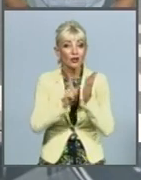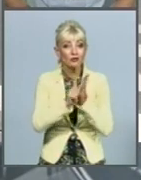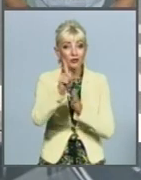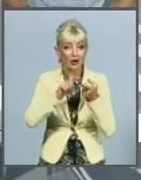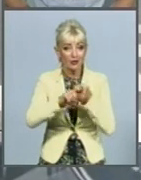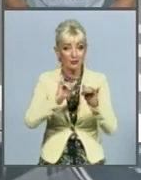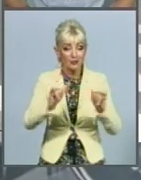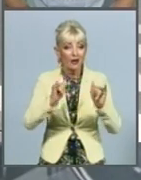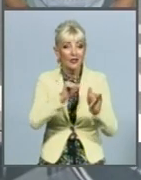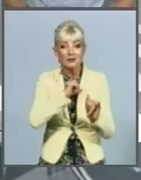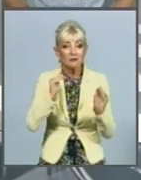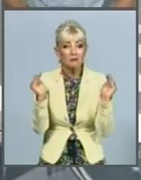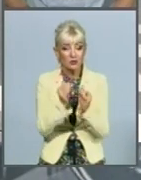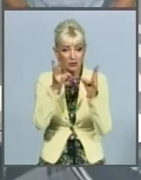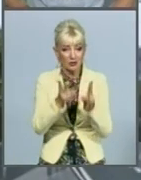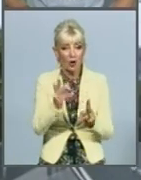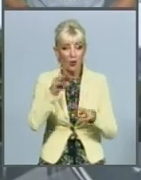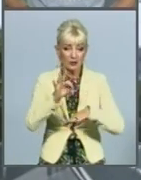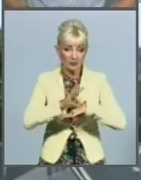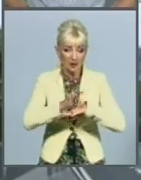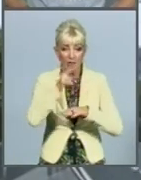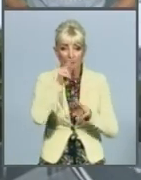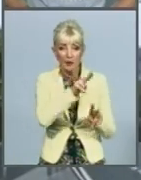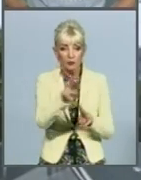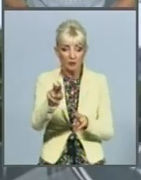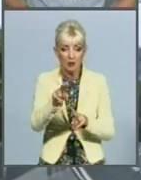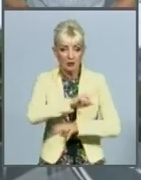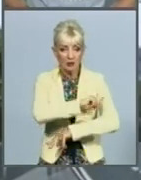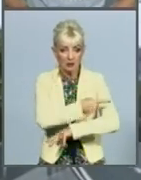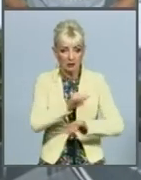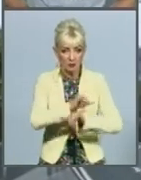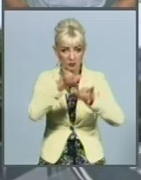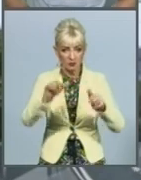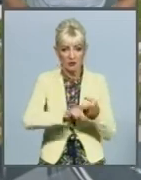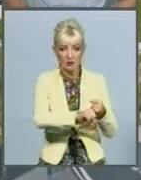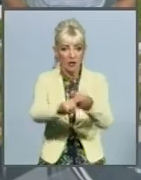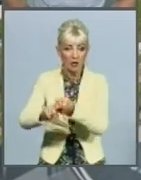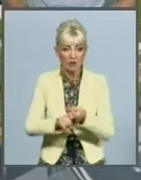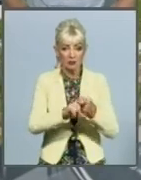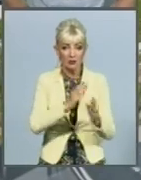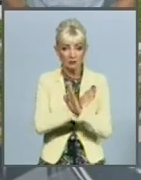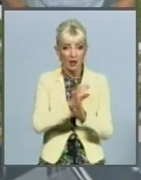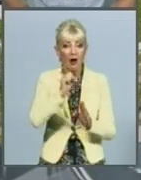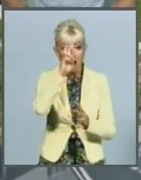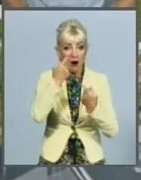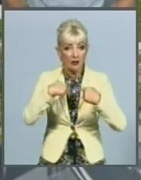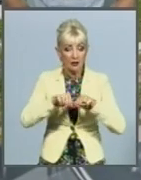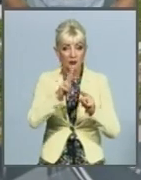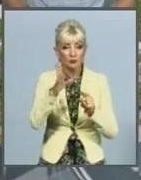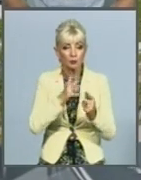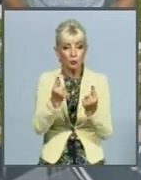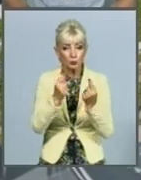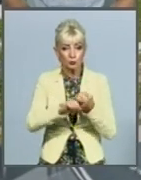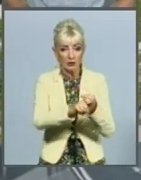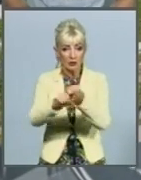найменше страждали від хвороби, спостерігається різке зростання заражень та смертей. А країни, які пережили масштаб зараження, змогли